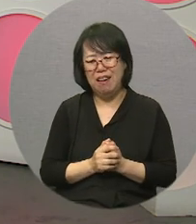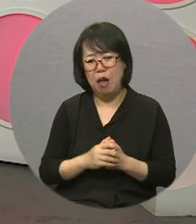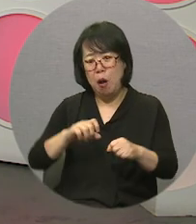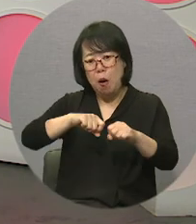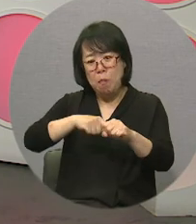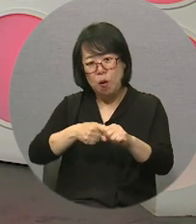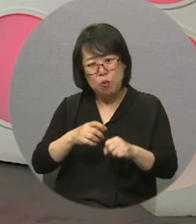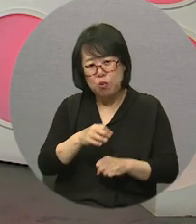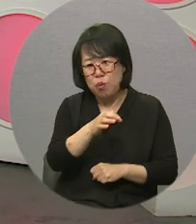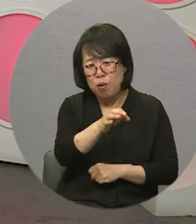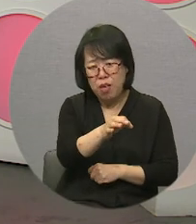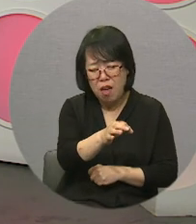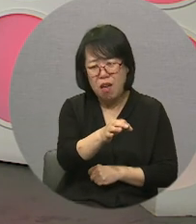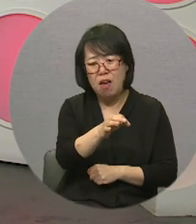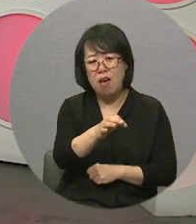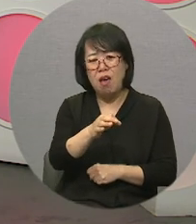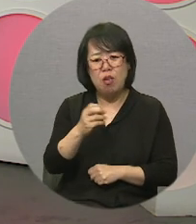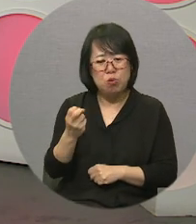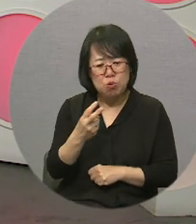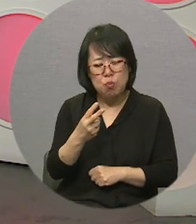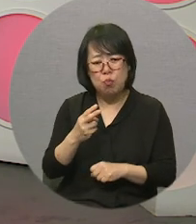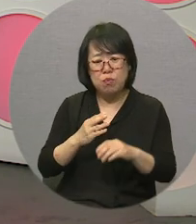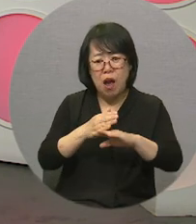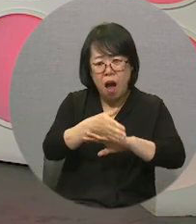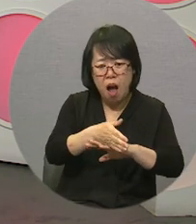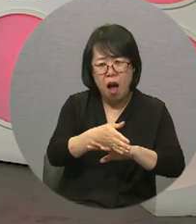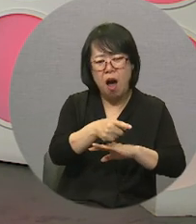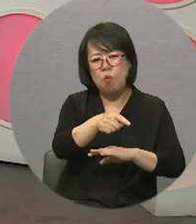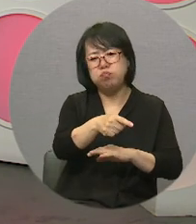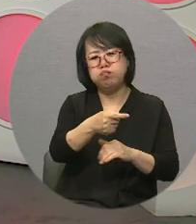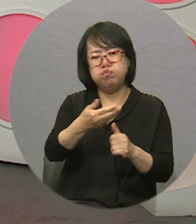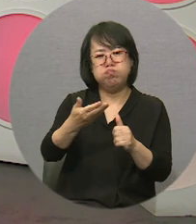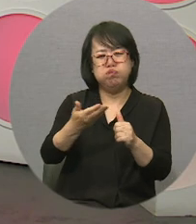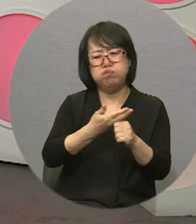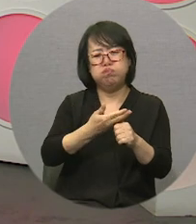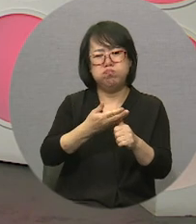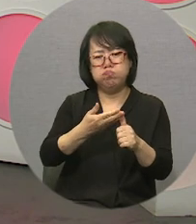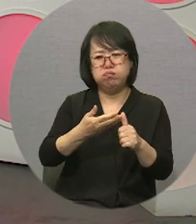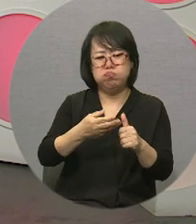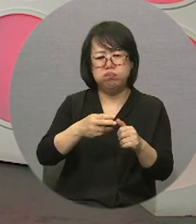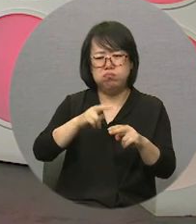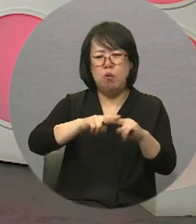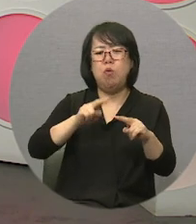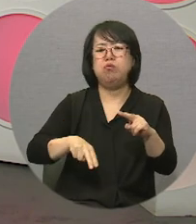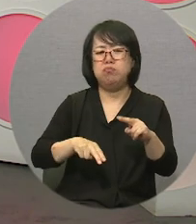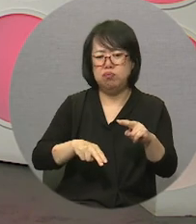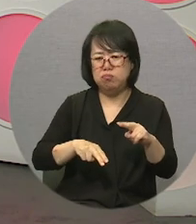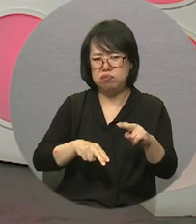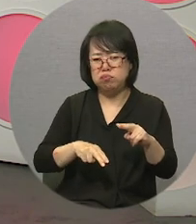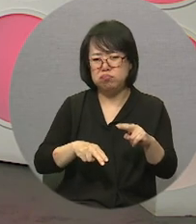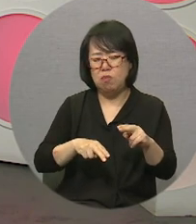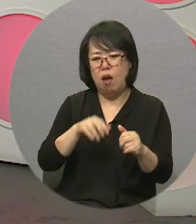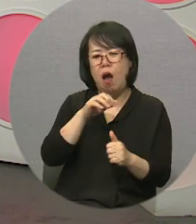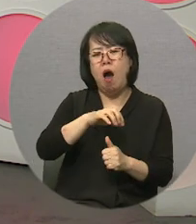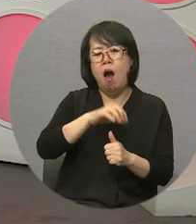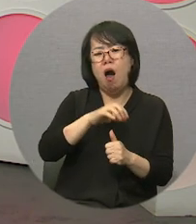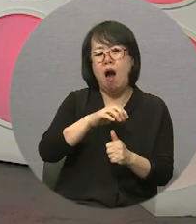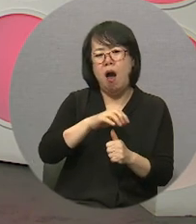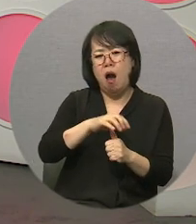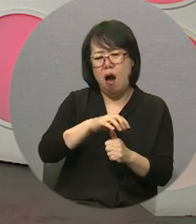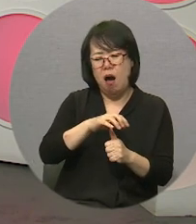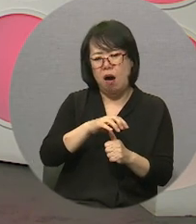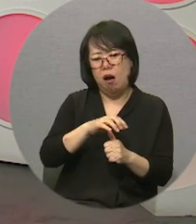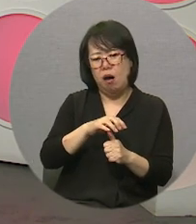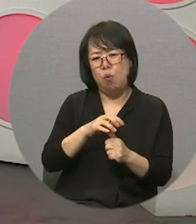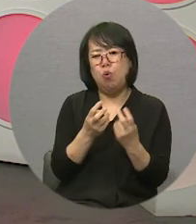벌금으로 끝나지만 그 다음에는요, 사직서를 써야 할 정도였습니다. 제가